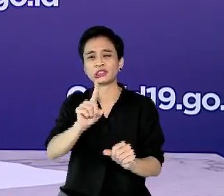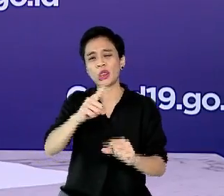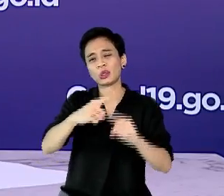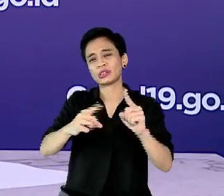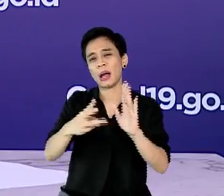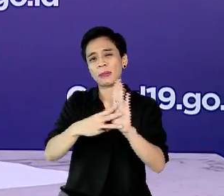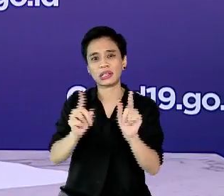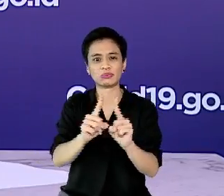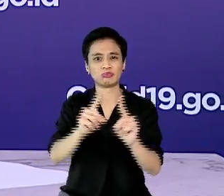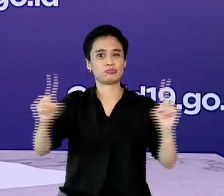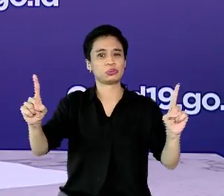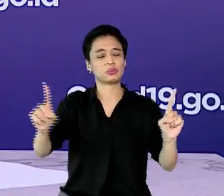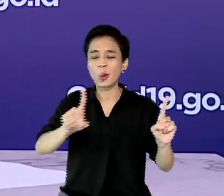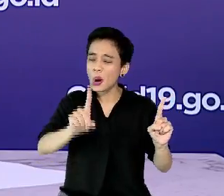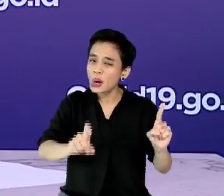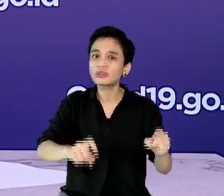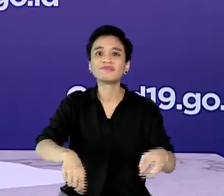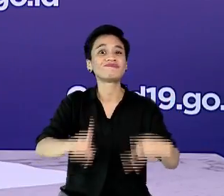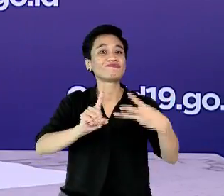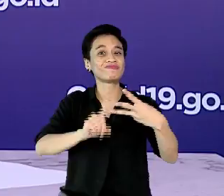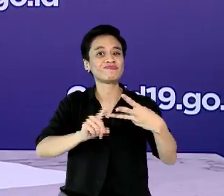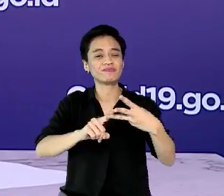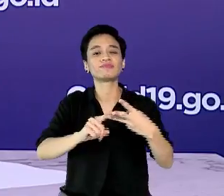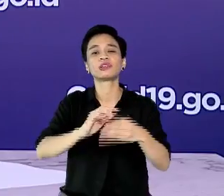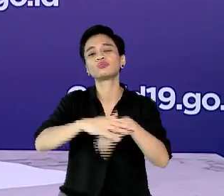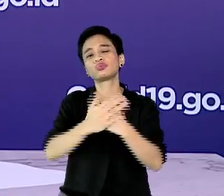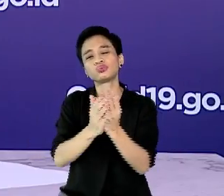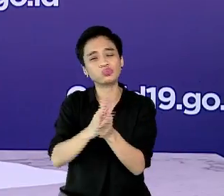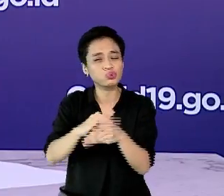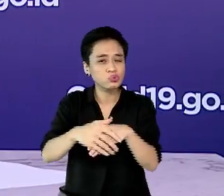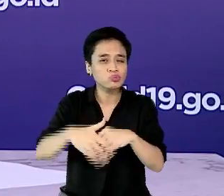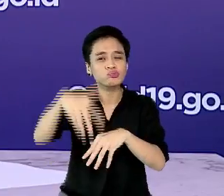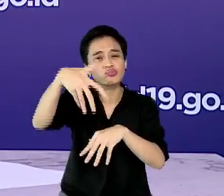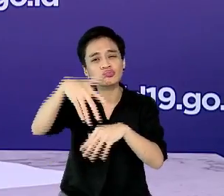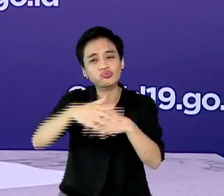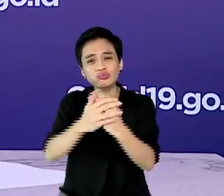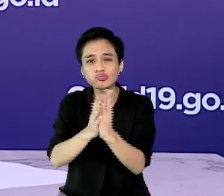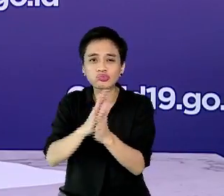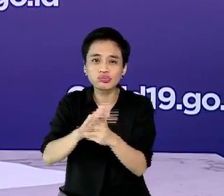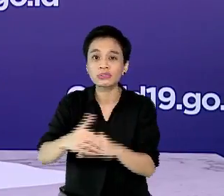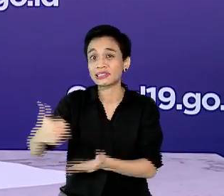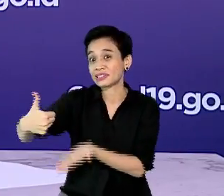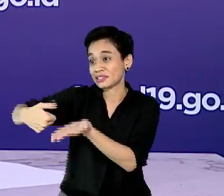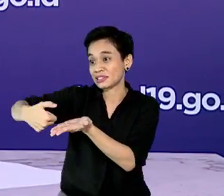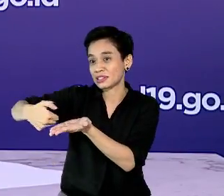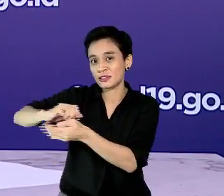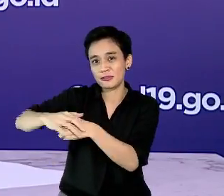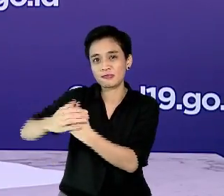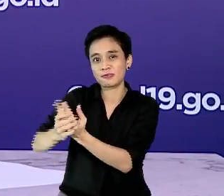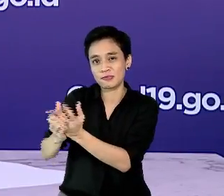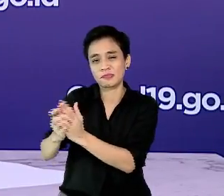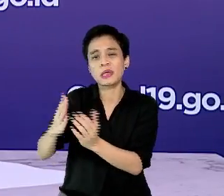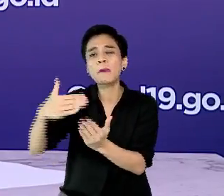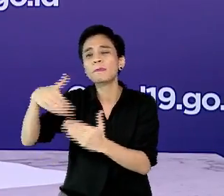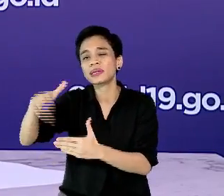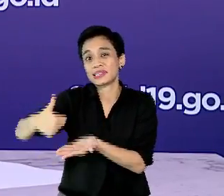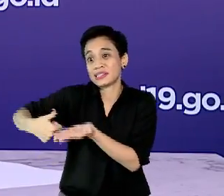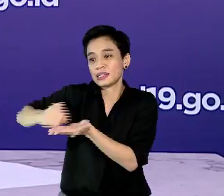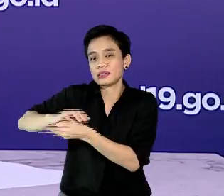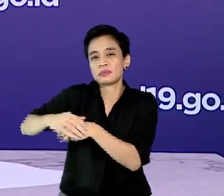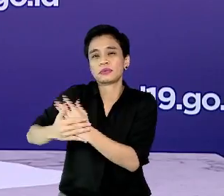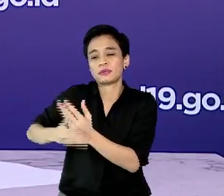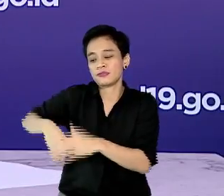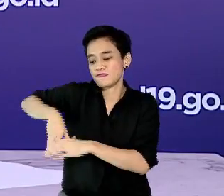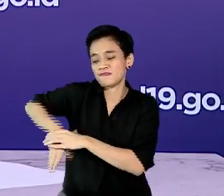orang lain, dan terus membiasakan diri mencuci tangan secara rutin dan membawa hand sanitizer kemanapun kita